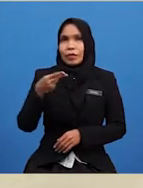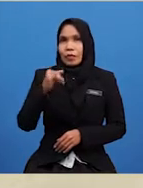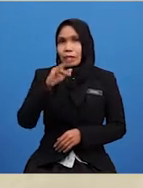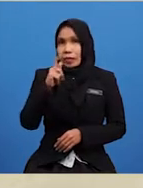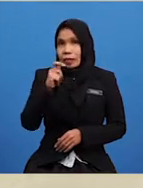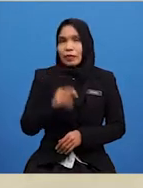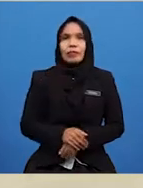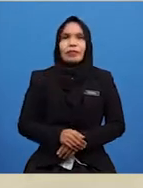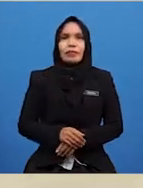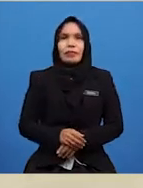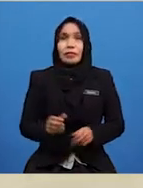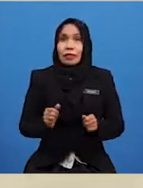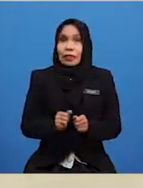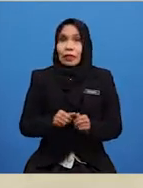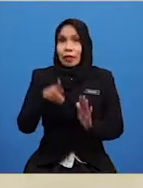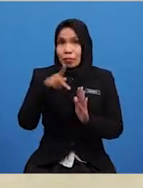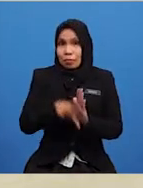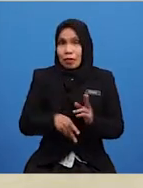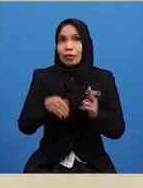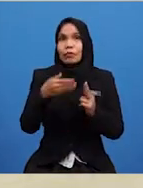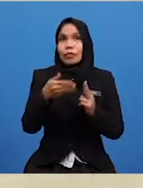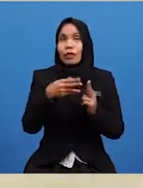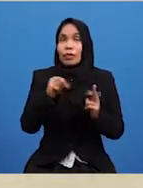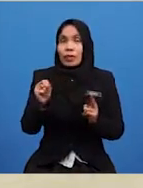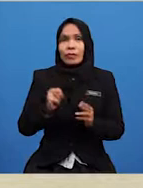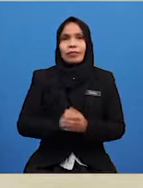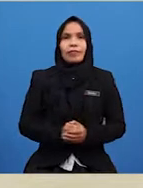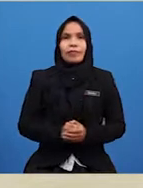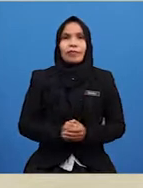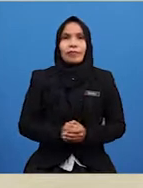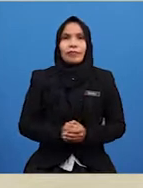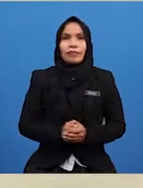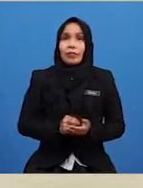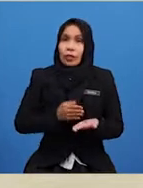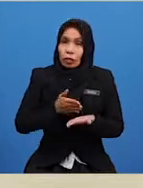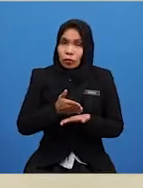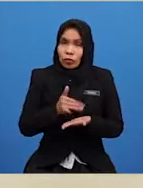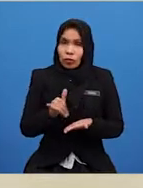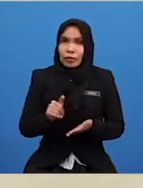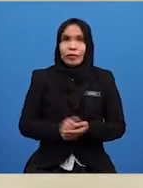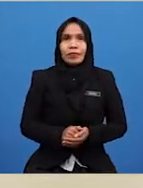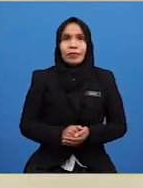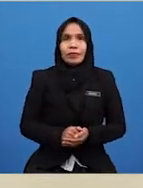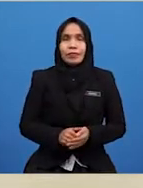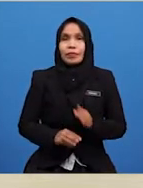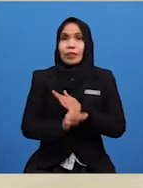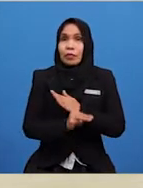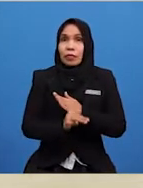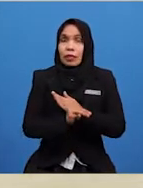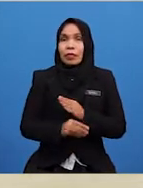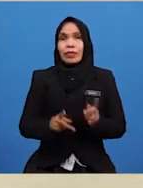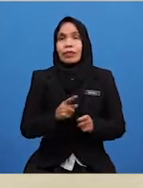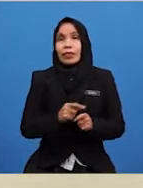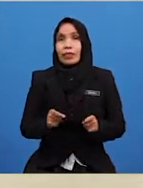perkahwinan. Pemerintah Melaka dengan Puteri Majapahit. Seterusnya, Melaka juga